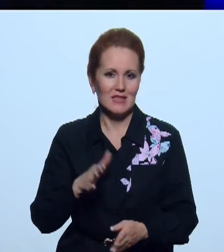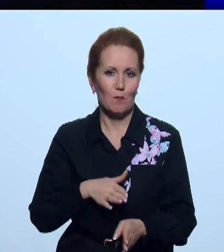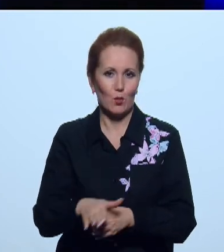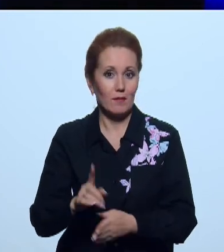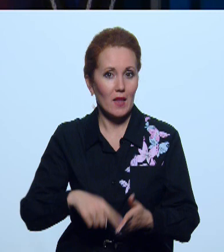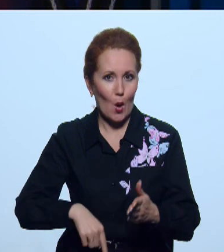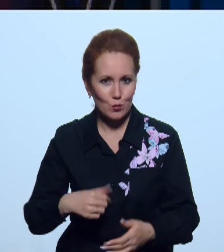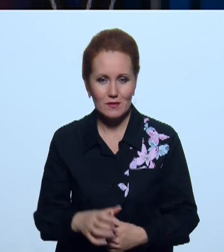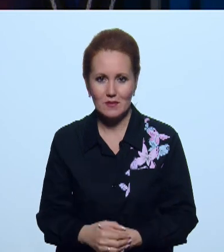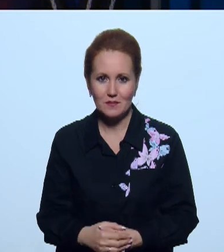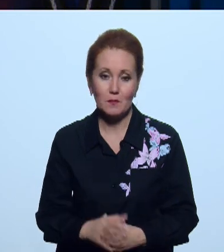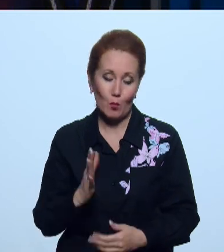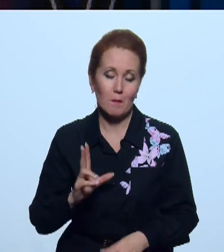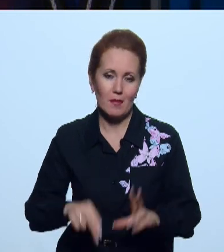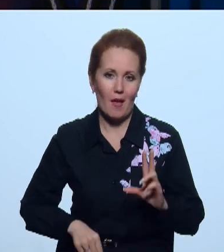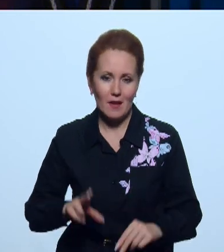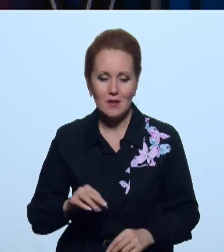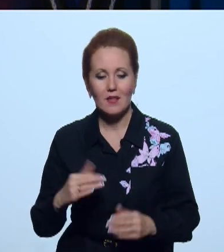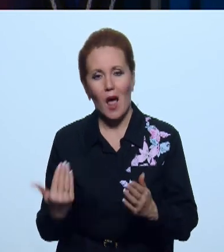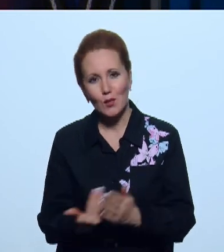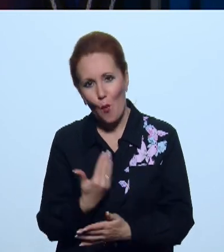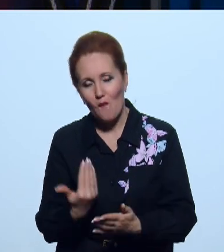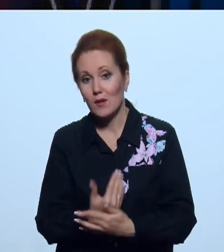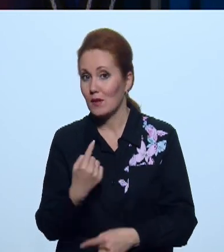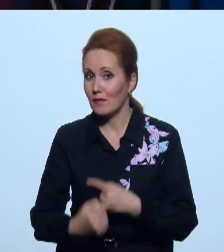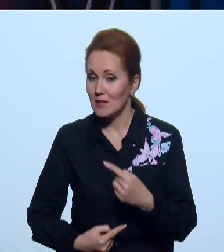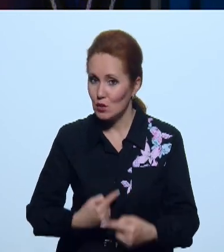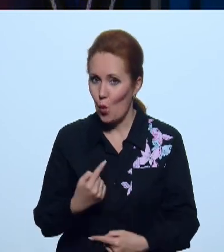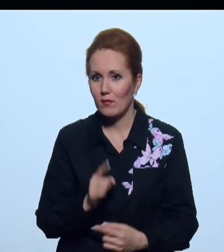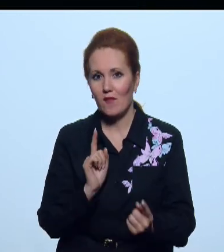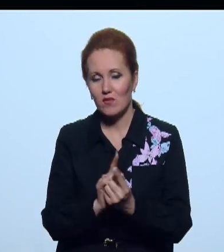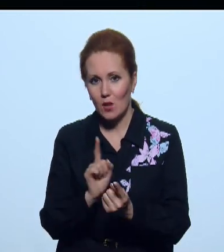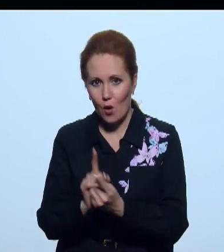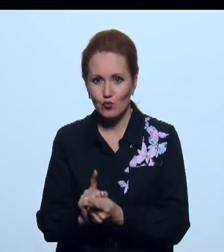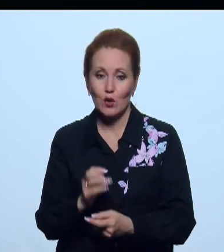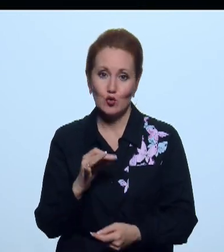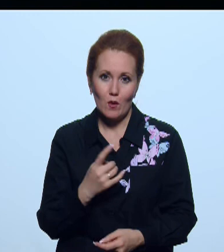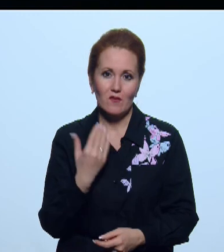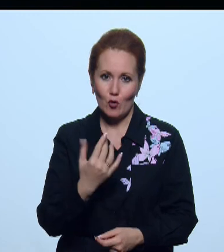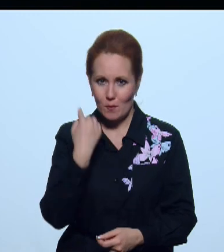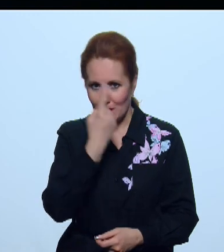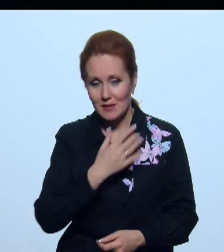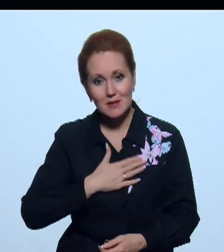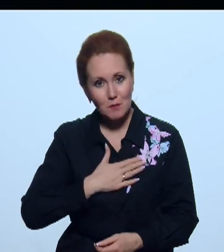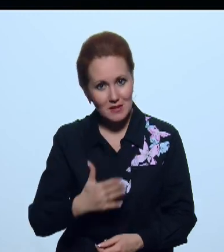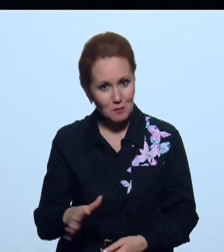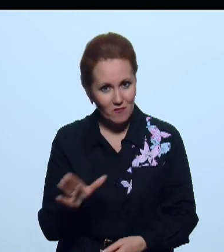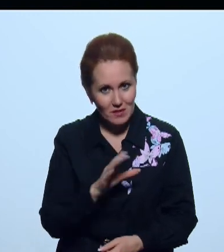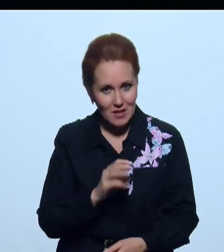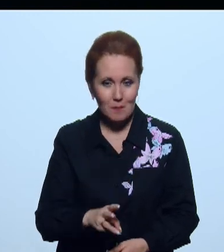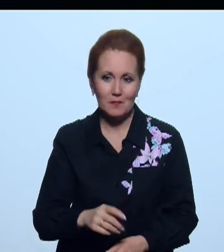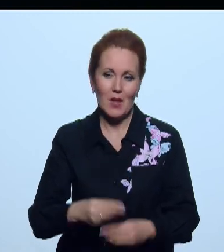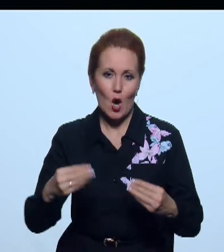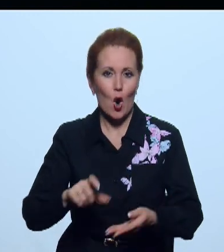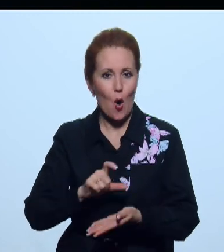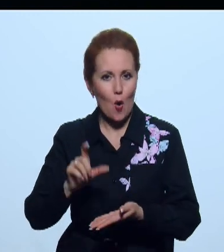на это надеяться. И на новые, и на традиционные встречи. Еще раз в вашем лице спасибо всем